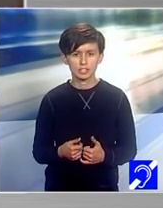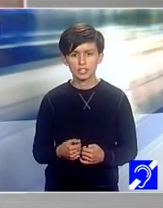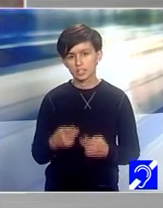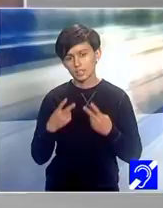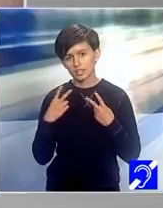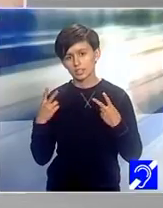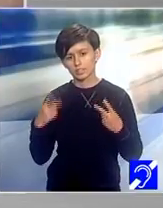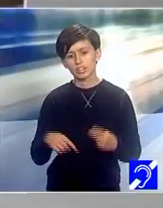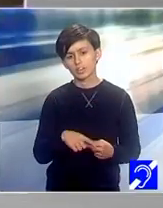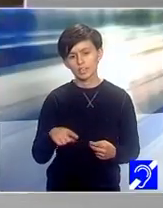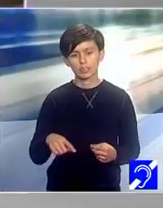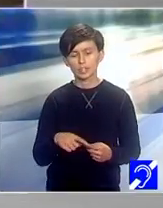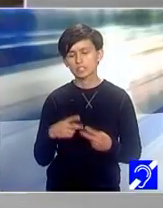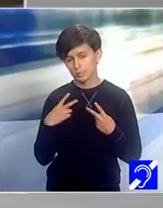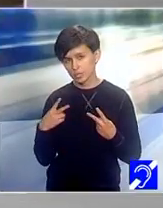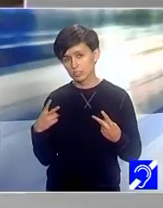valoarea noastră de căpetenie,